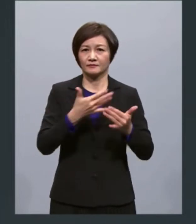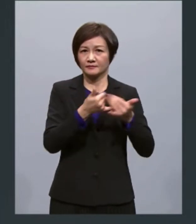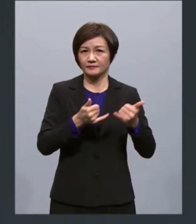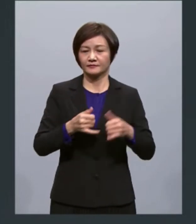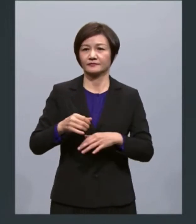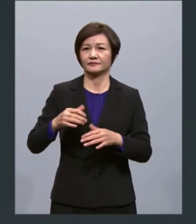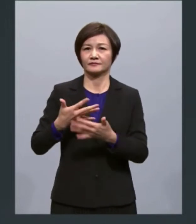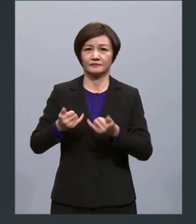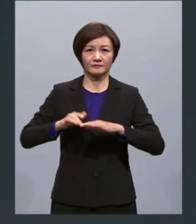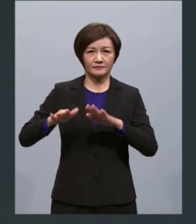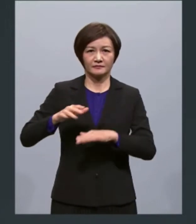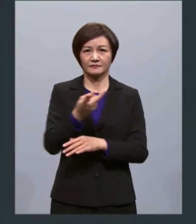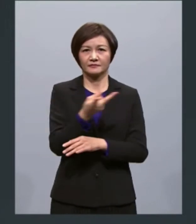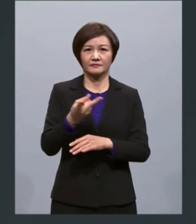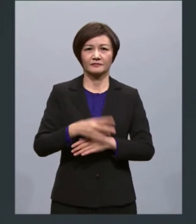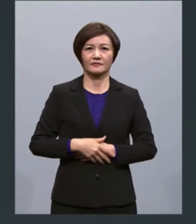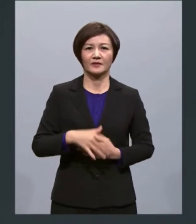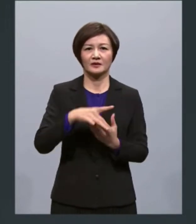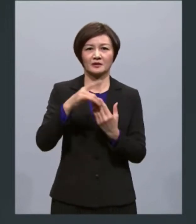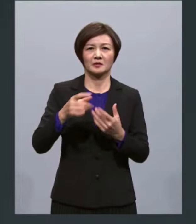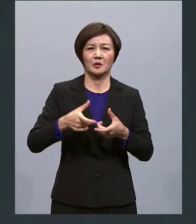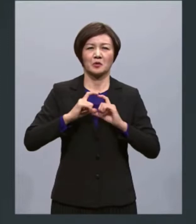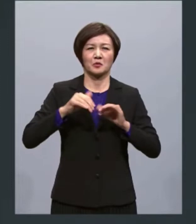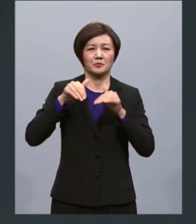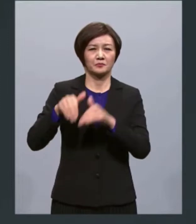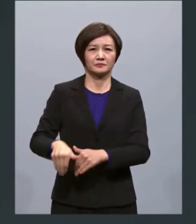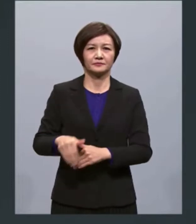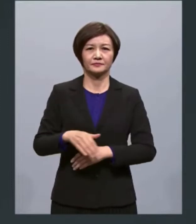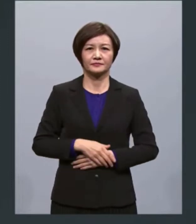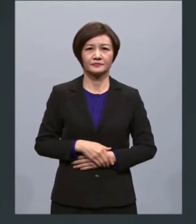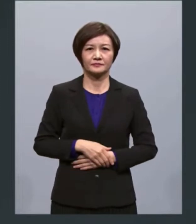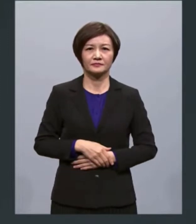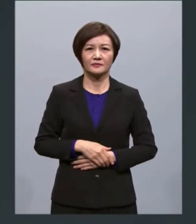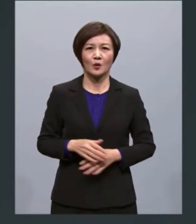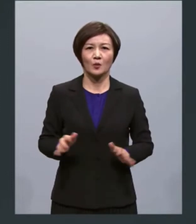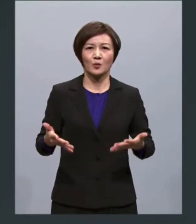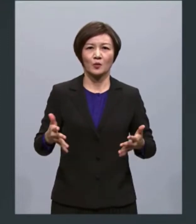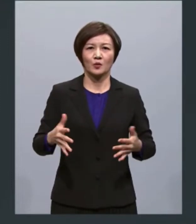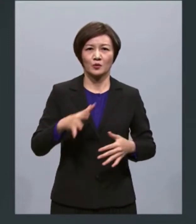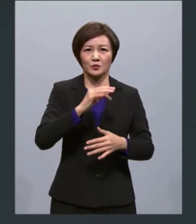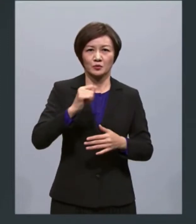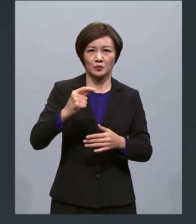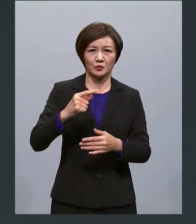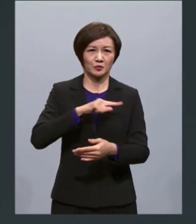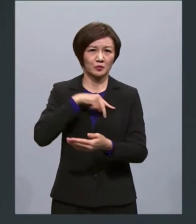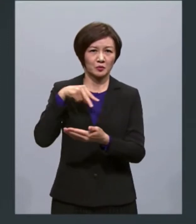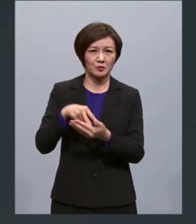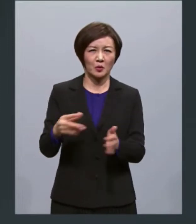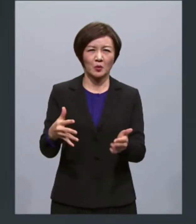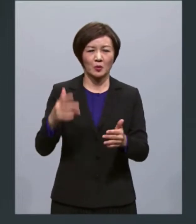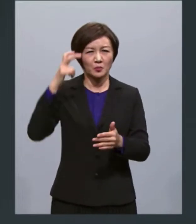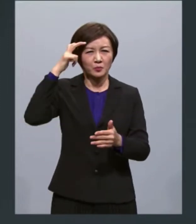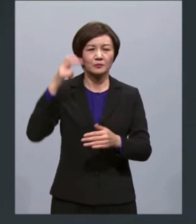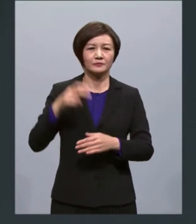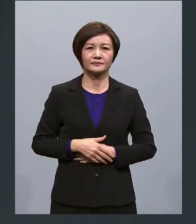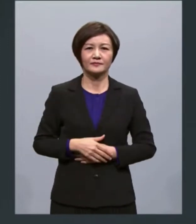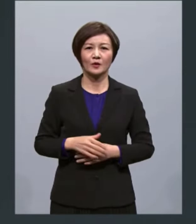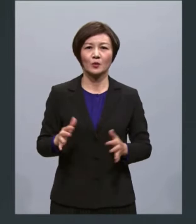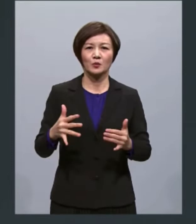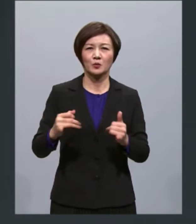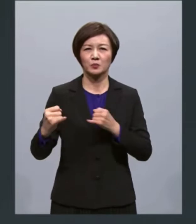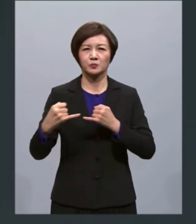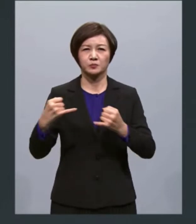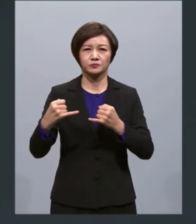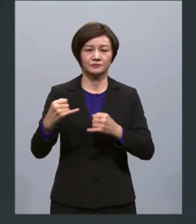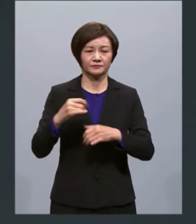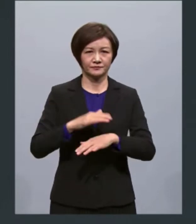党，他们的选举都是走回头路，挑起统独意识形态，制造群众互相